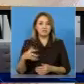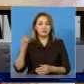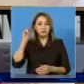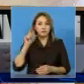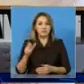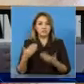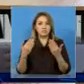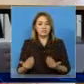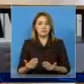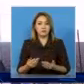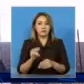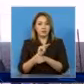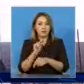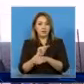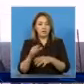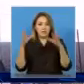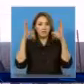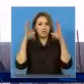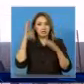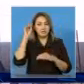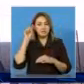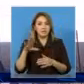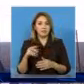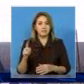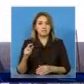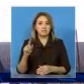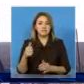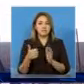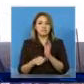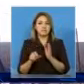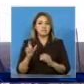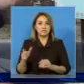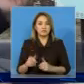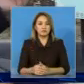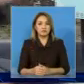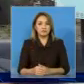учащихся. Сейчас здесь получают религиозные знания порядка 160 человек.